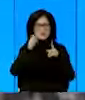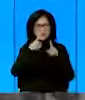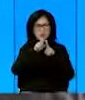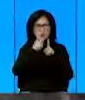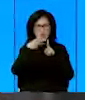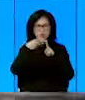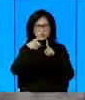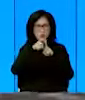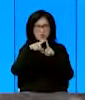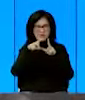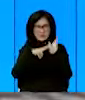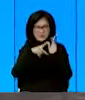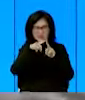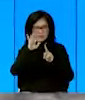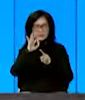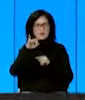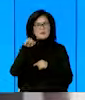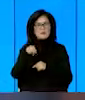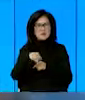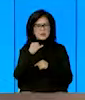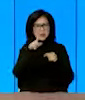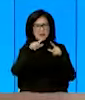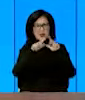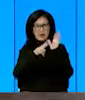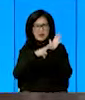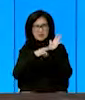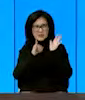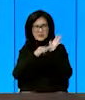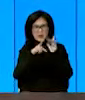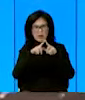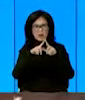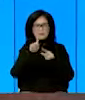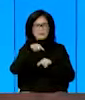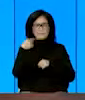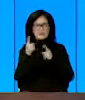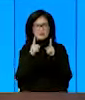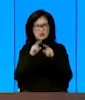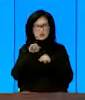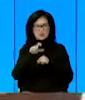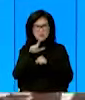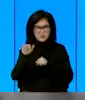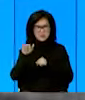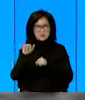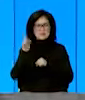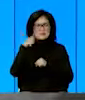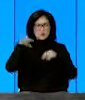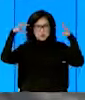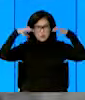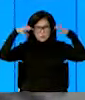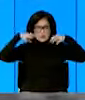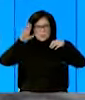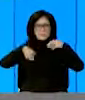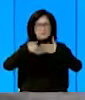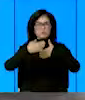pola sirkulasi siklonik, serta fenomena La Nina. Hingga 11 Juli mendatang, potensi hujan lebat diperkirakan